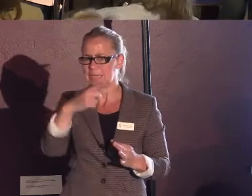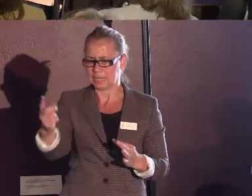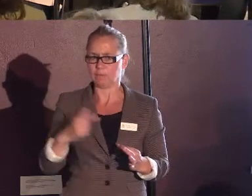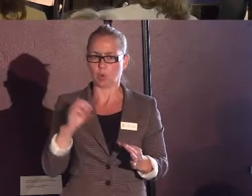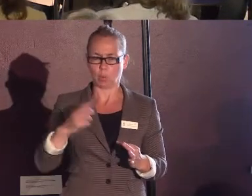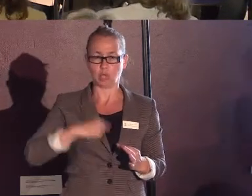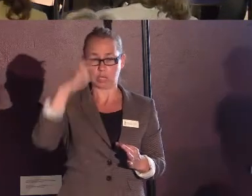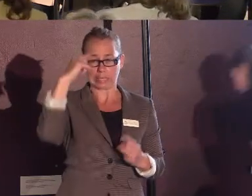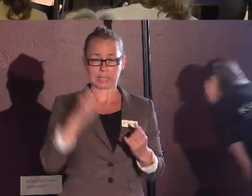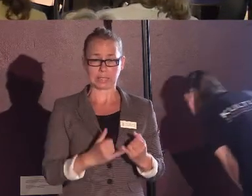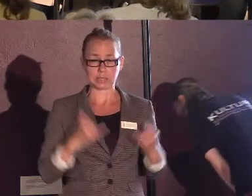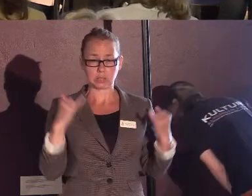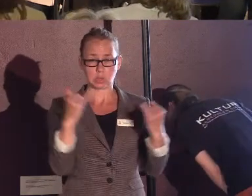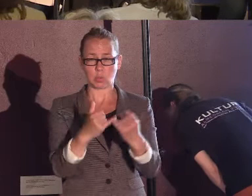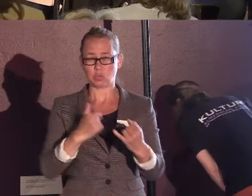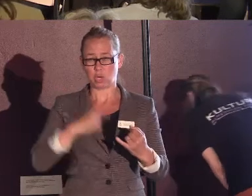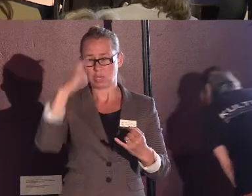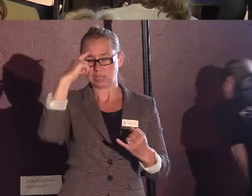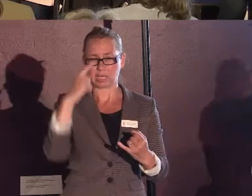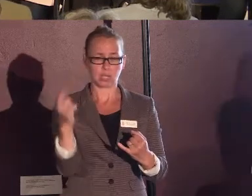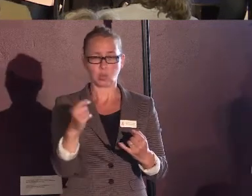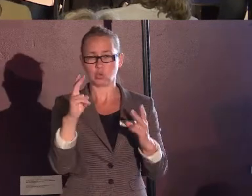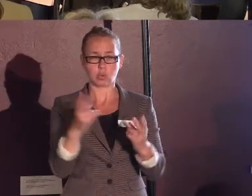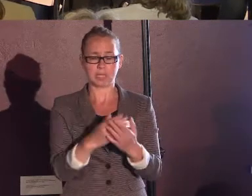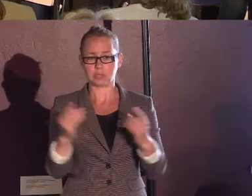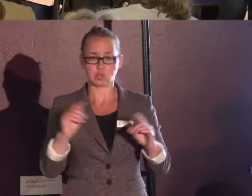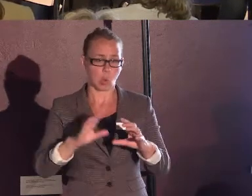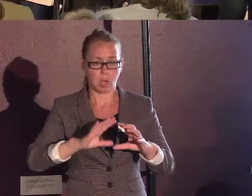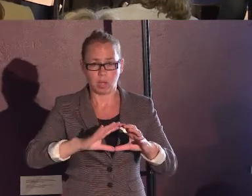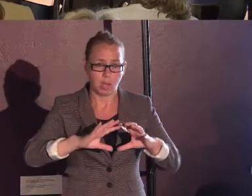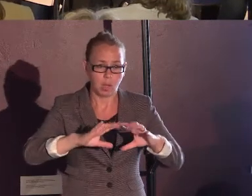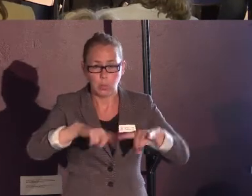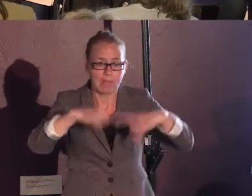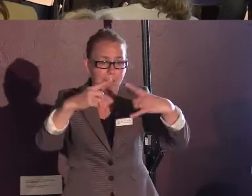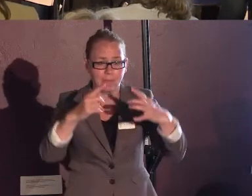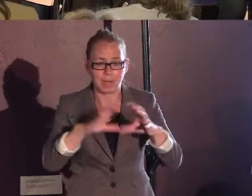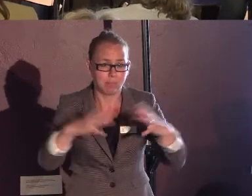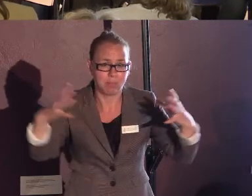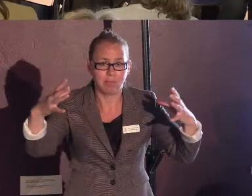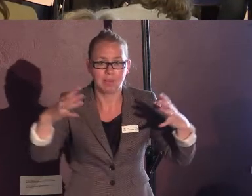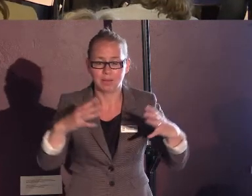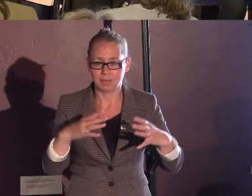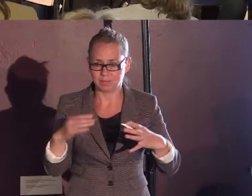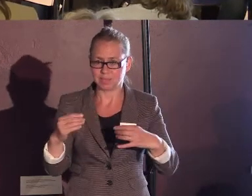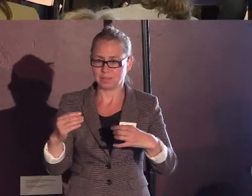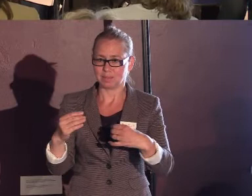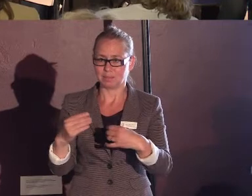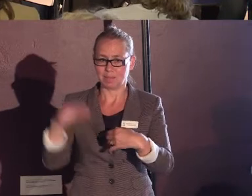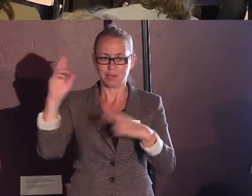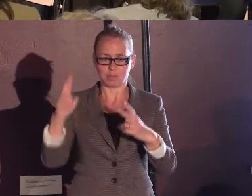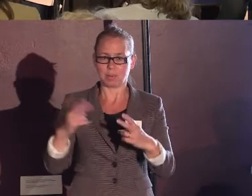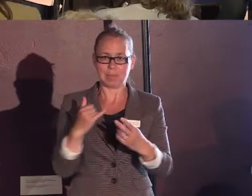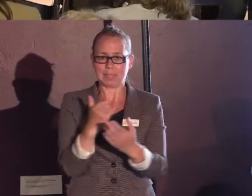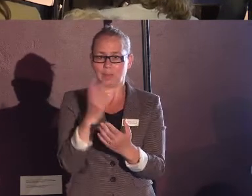tänker institution så tänker jag kanske något som inte är så progressivt, utan något som där man inte blir insläppt, som till exempel